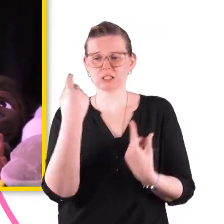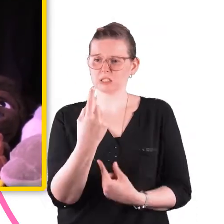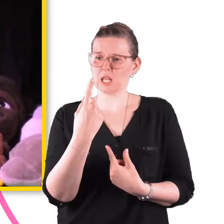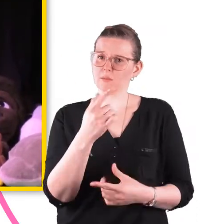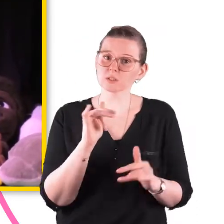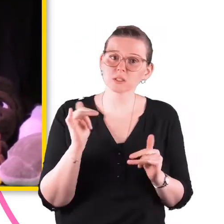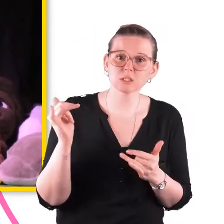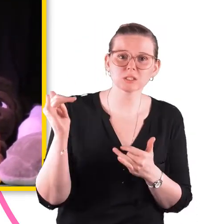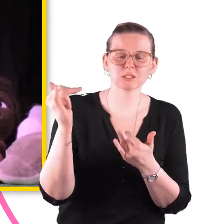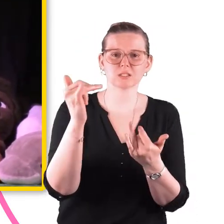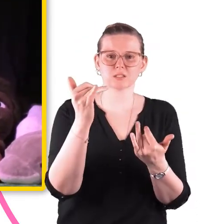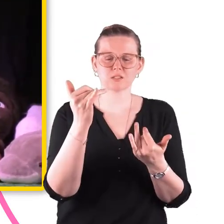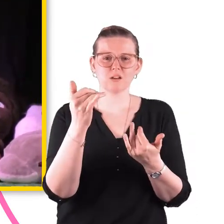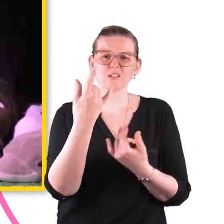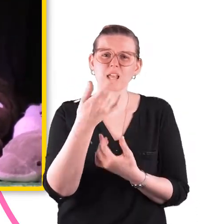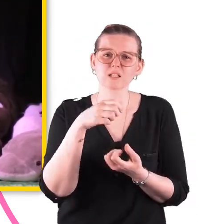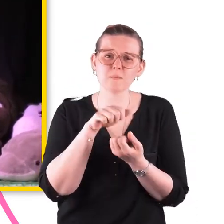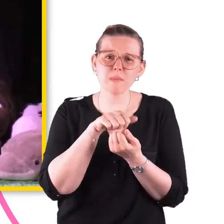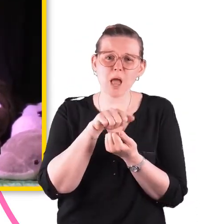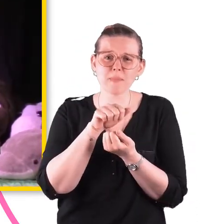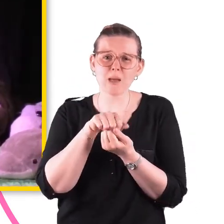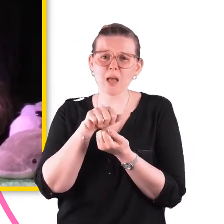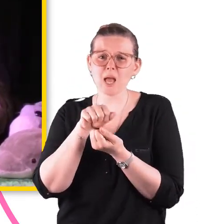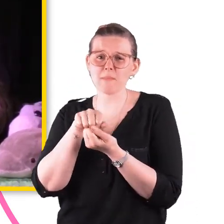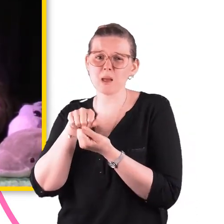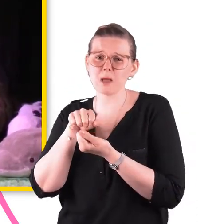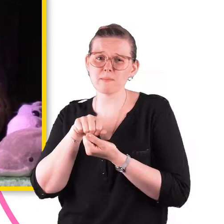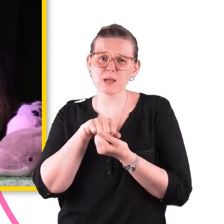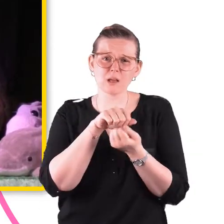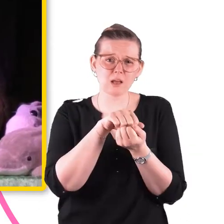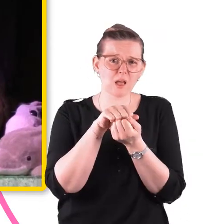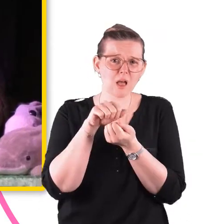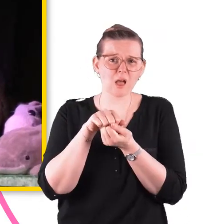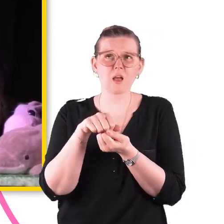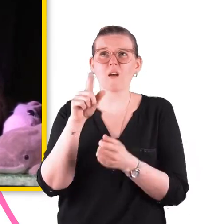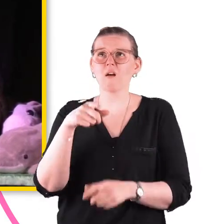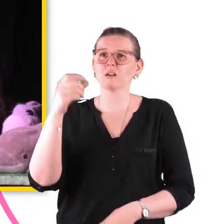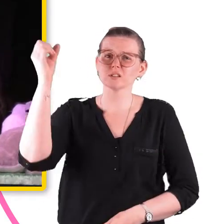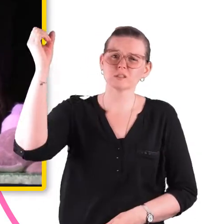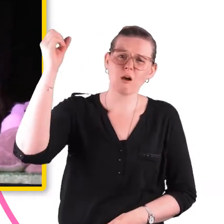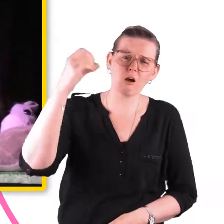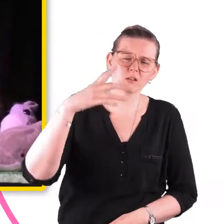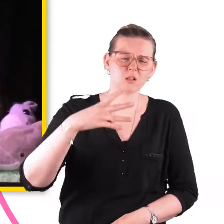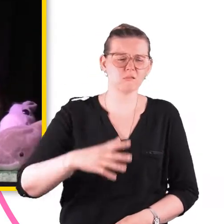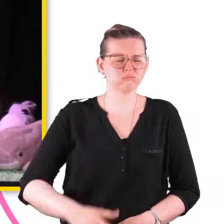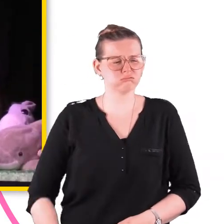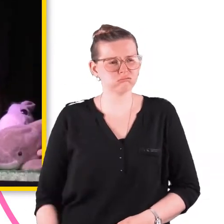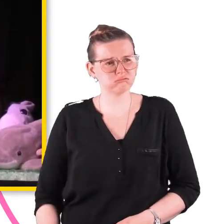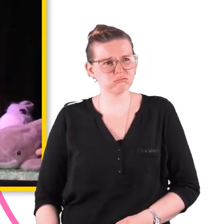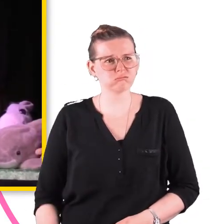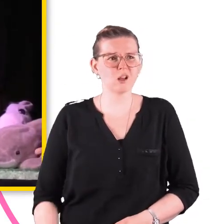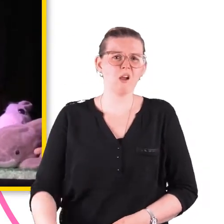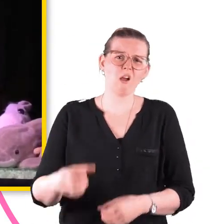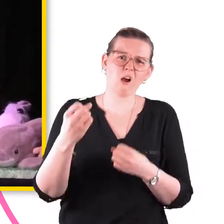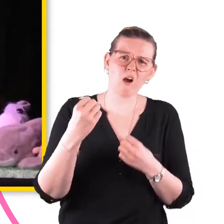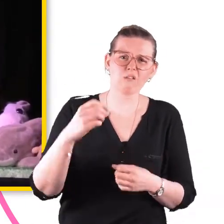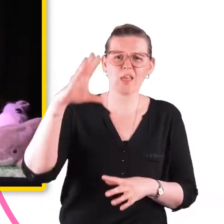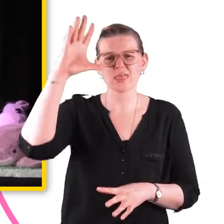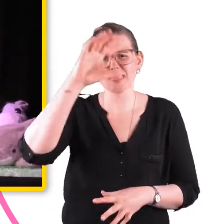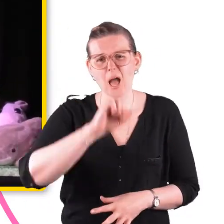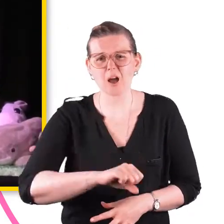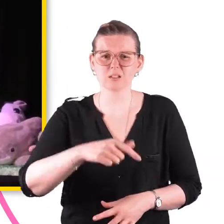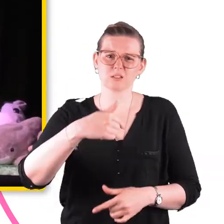war unterwegs. Und meckert sie herum, Mensch, muss die Sonne scheinen. Hoffentlich ist heute Nacht